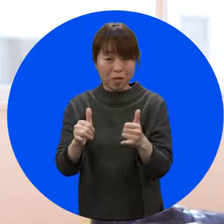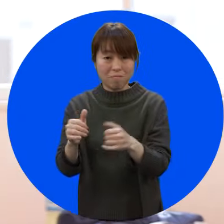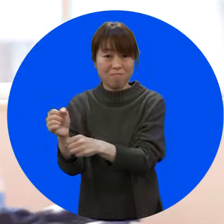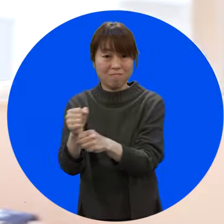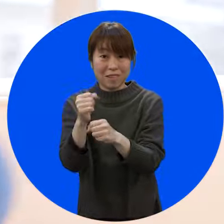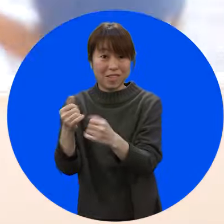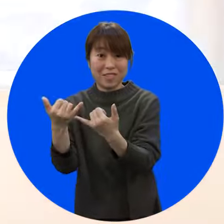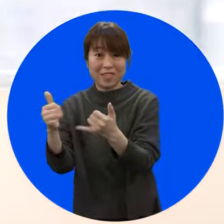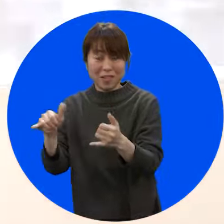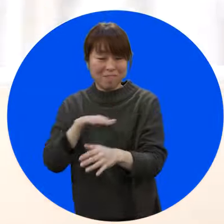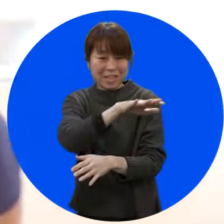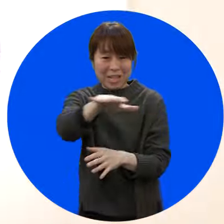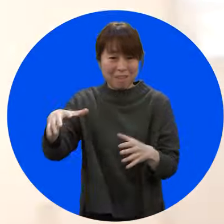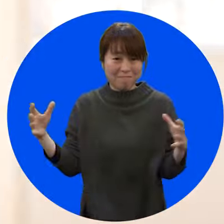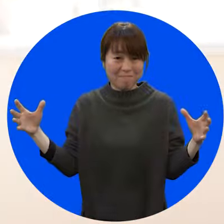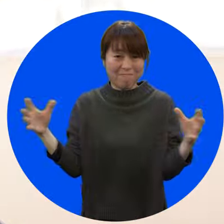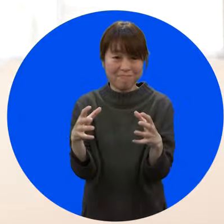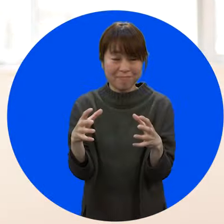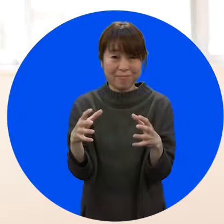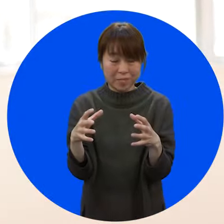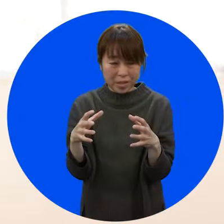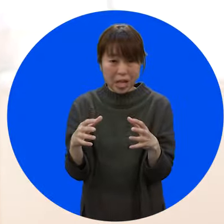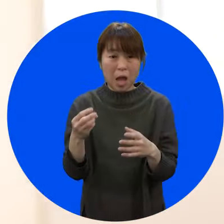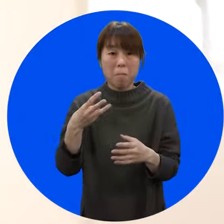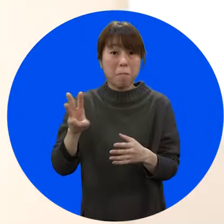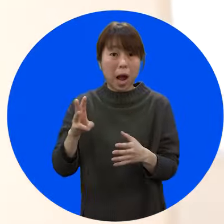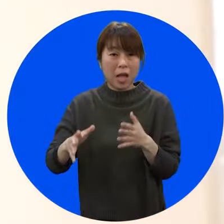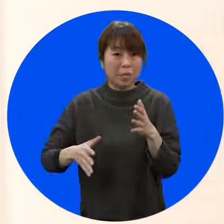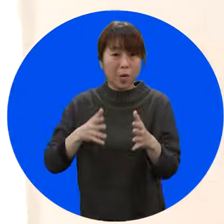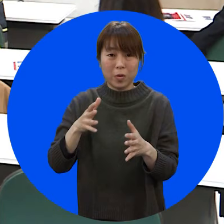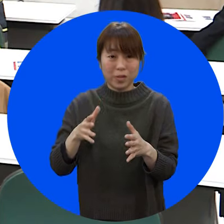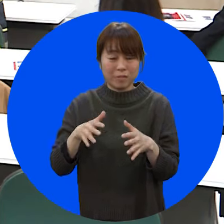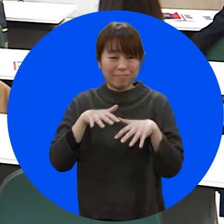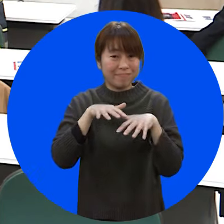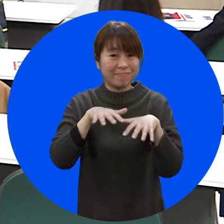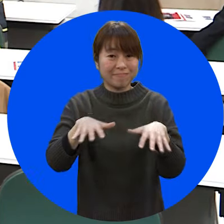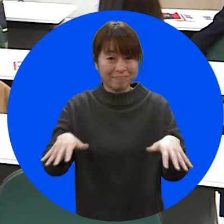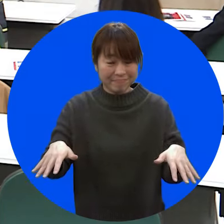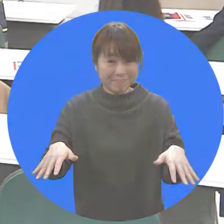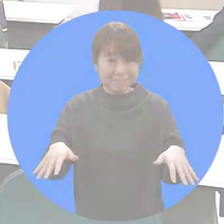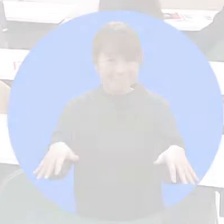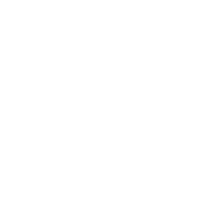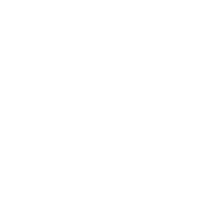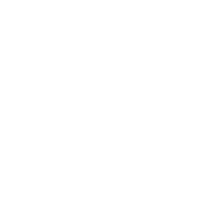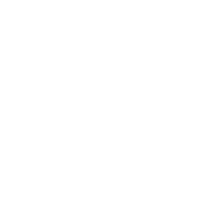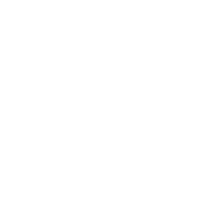る人、みんなが一つになりパラスポーツの可能性を広げていきましょう。